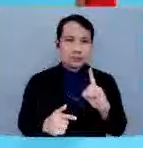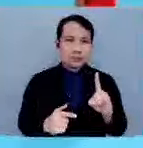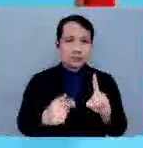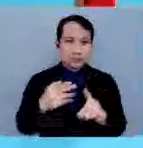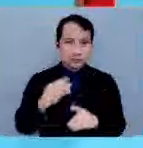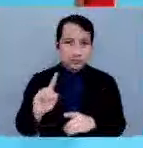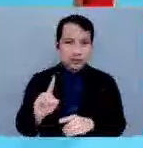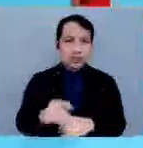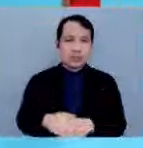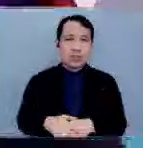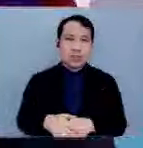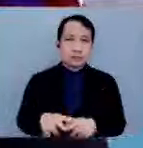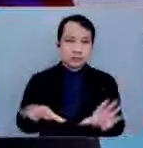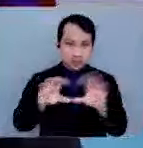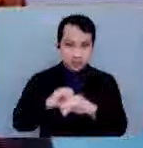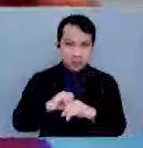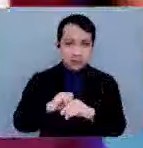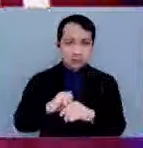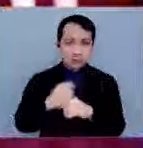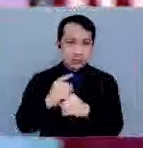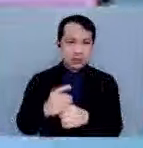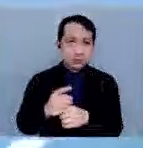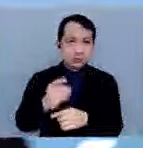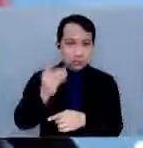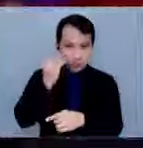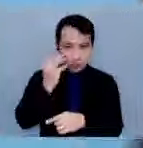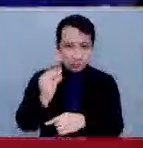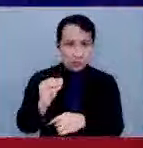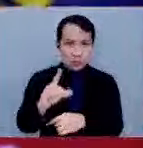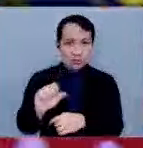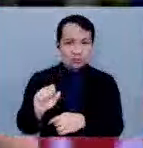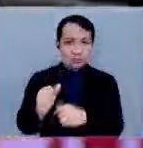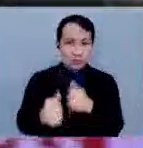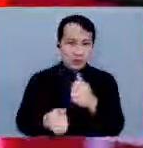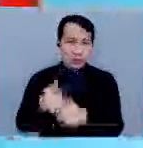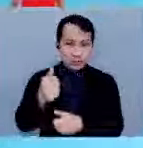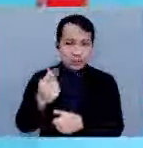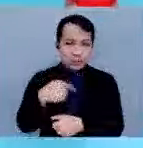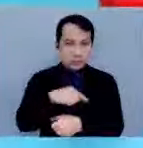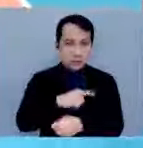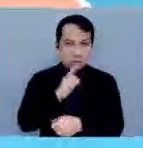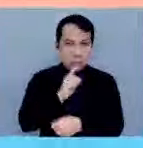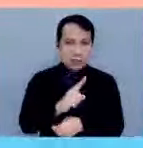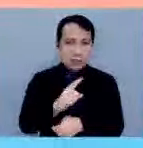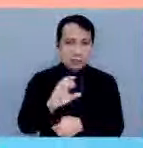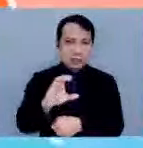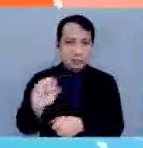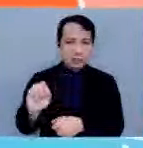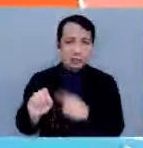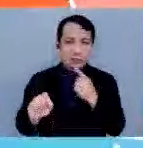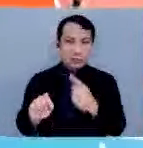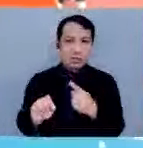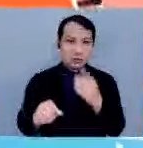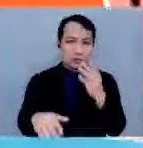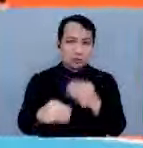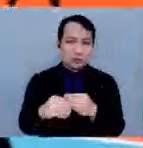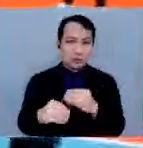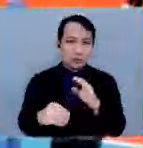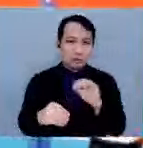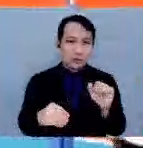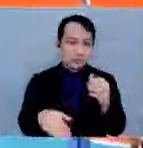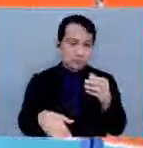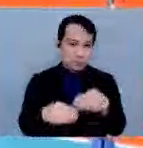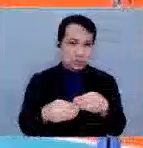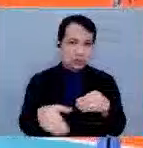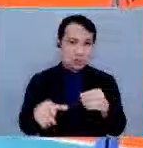Sa kabila ng floor defense ni Don Macandili, nanaig ang maaatake ni Cici Rondina para sa Flying Titans, kaya nasungkit